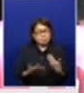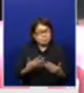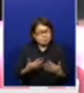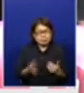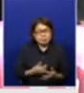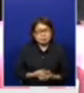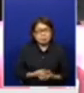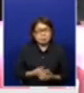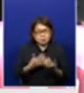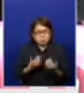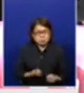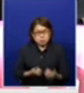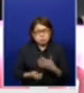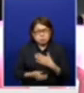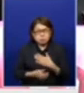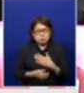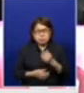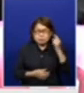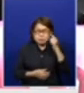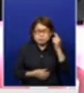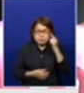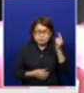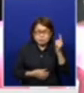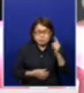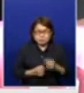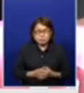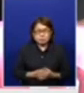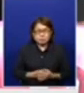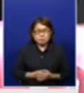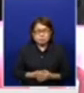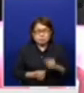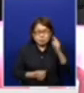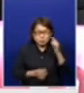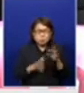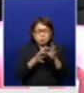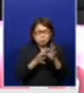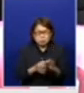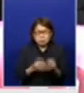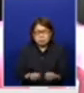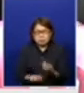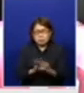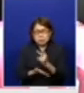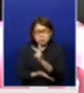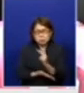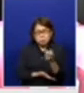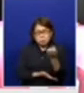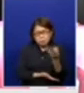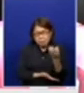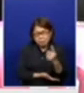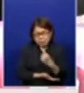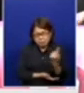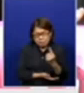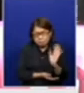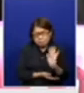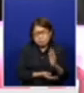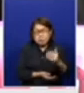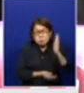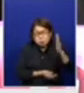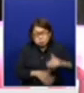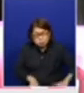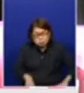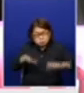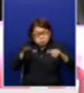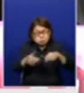มาถึงจุดนี้ครับผมมีความกังวลใจอย่างยิ่งมันไม่ใช่เรื่องของการกู้เงินมหาศาลครั้งนี้จะเป็นการสร้างหนี้ให้กับลูกหลานพวกเราทุกค